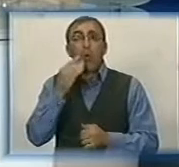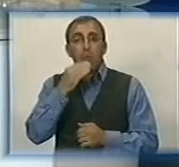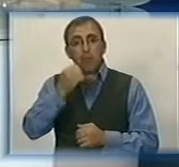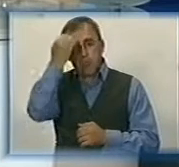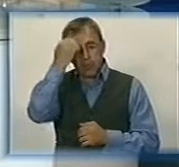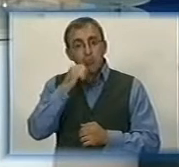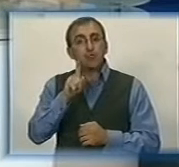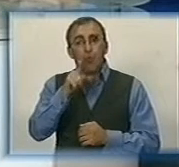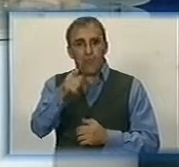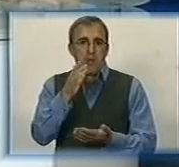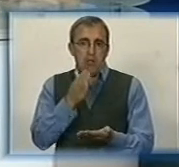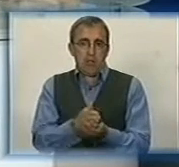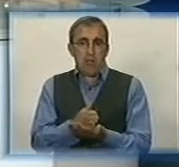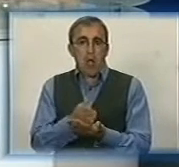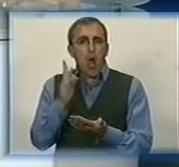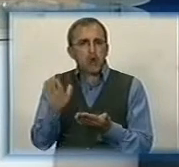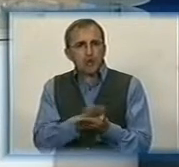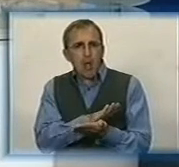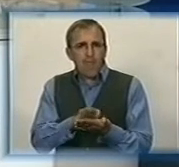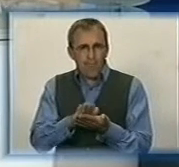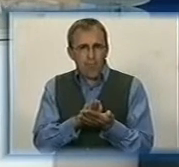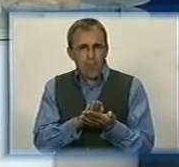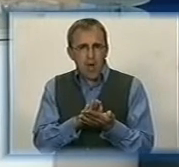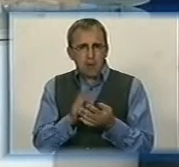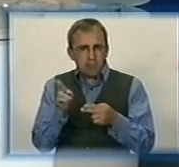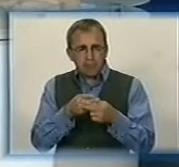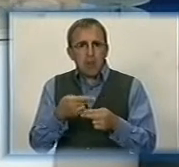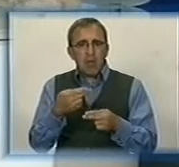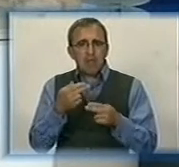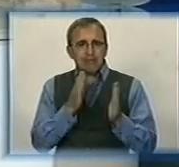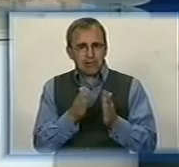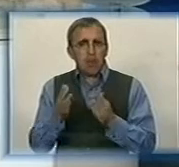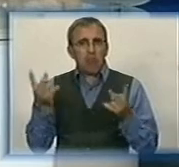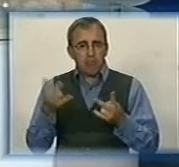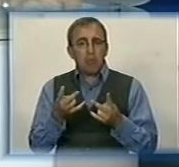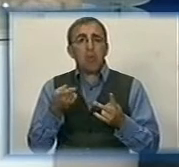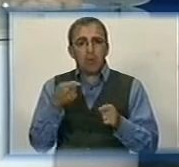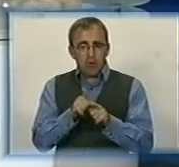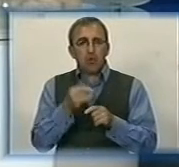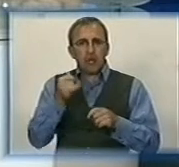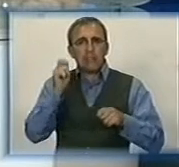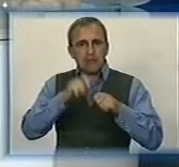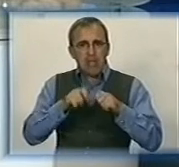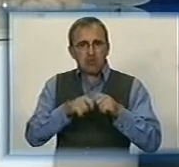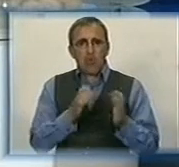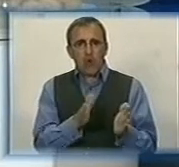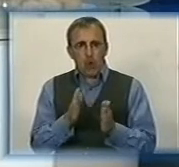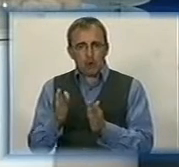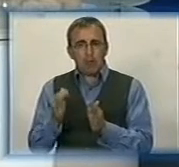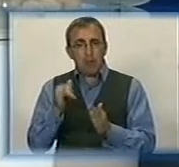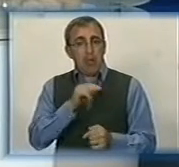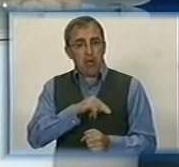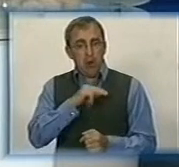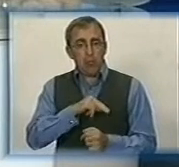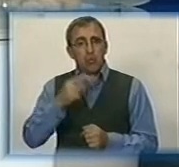что вы есть. Але шліфувати систему ви продовжуєте? Звісно, вона до сих пор знаходиться в тестовому режимі. Тобто ми працюємо, і я думаю,